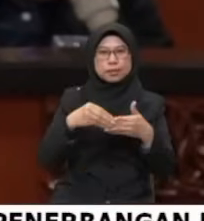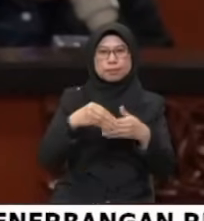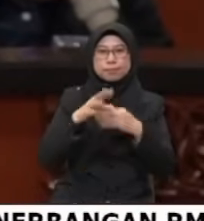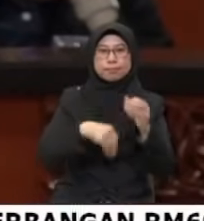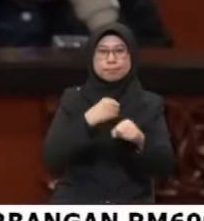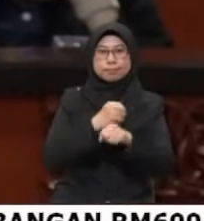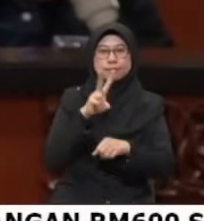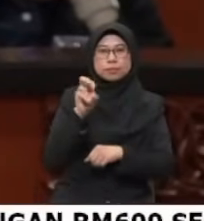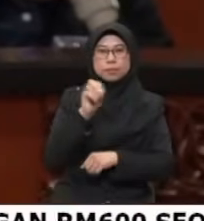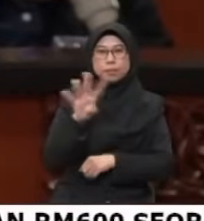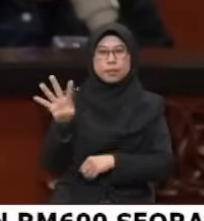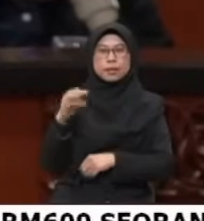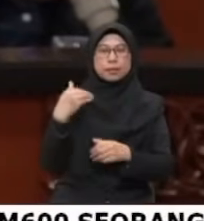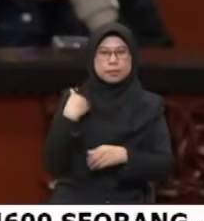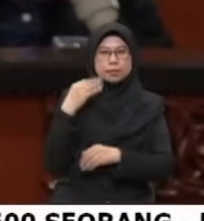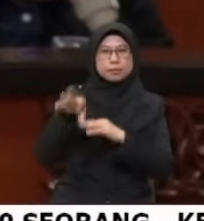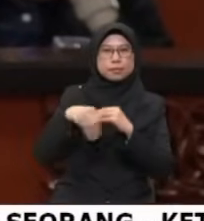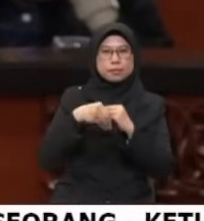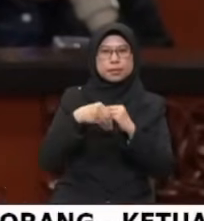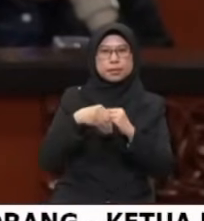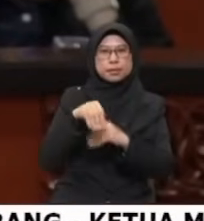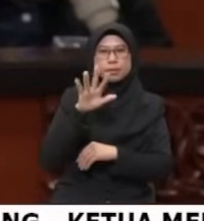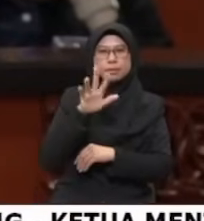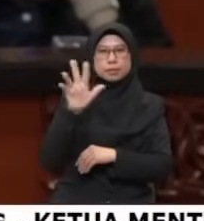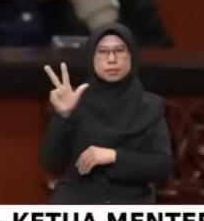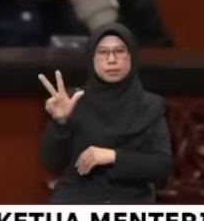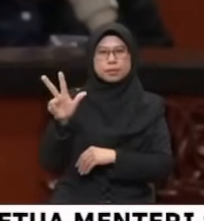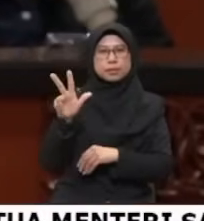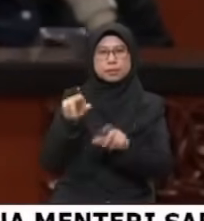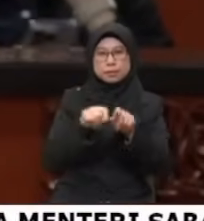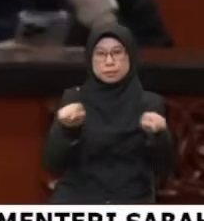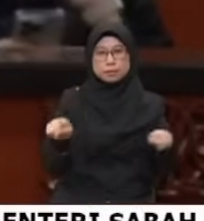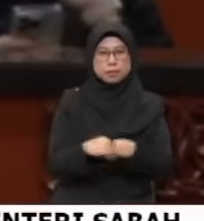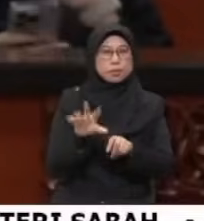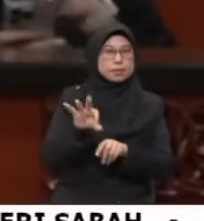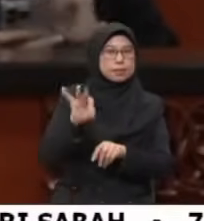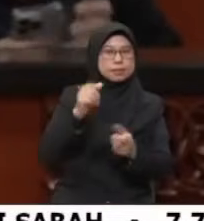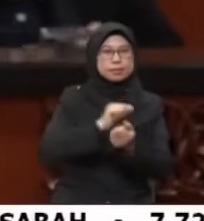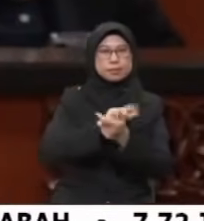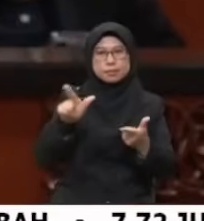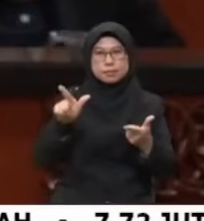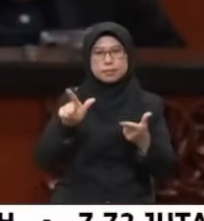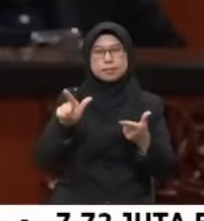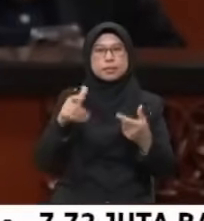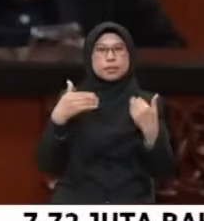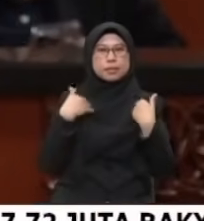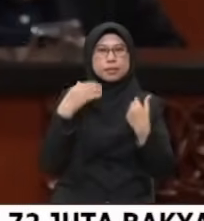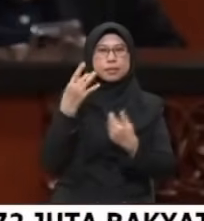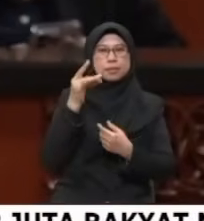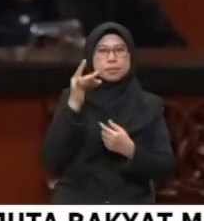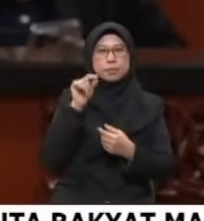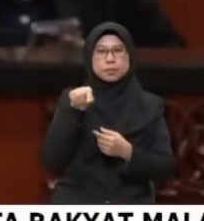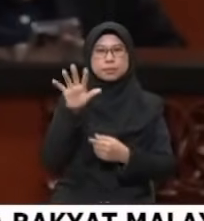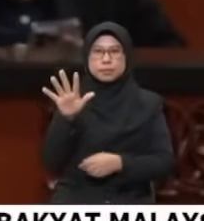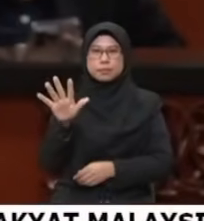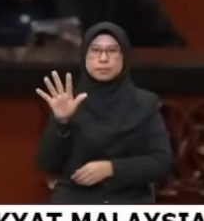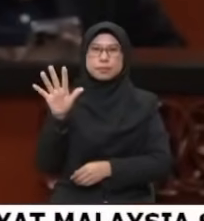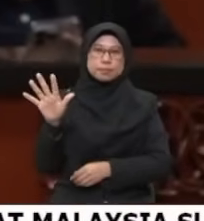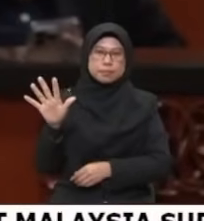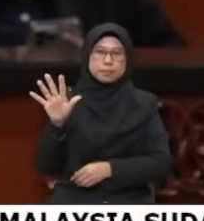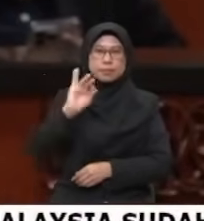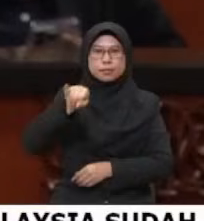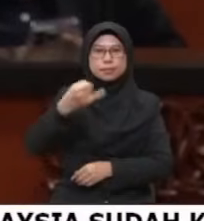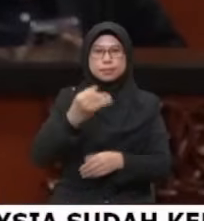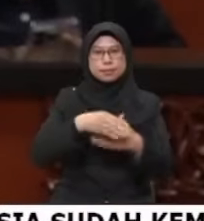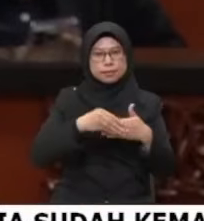tahun 2024 sebanyak tambahan 53 lokasi telah dikenal pasti dengan kelulusan sebanyak 18.55